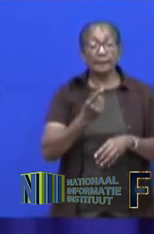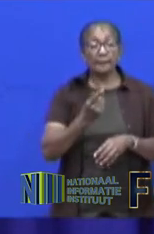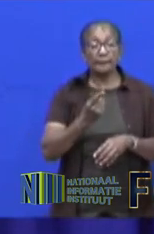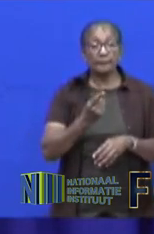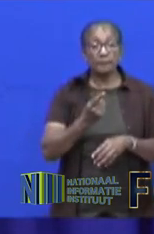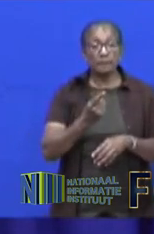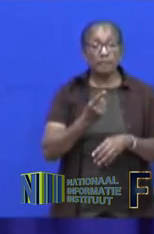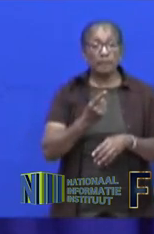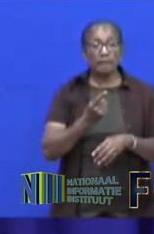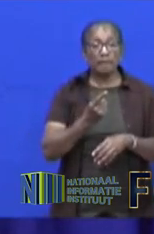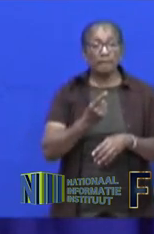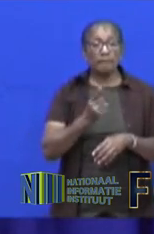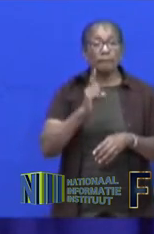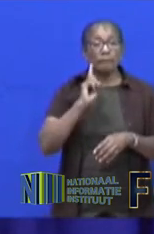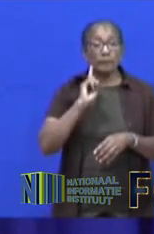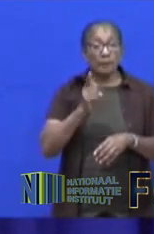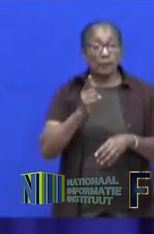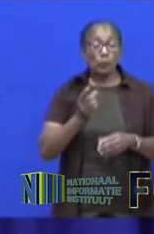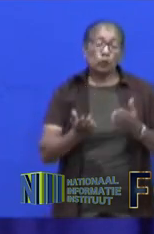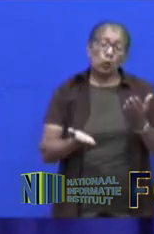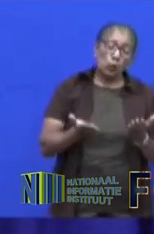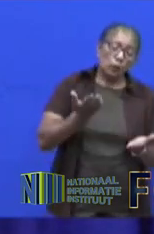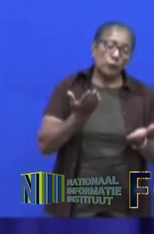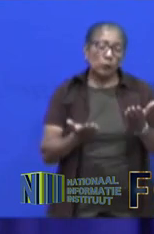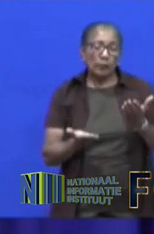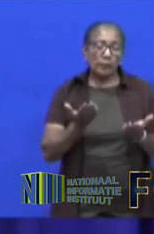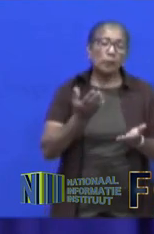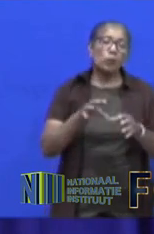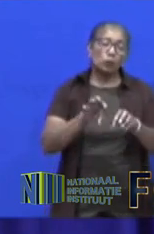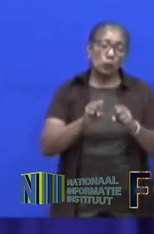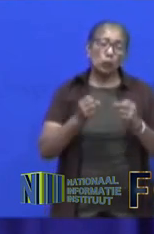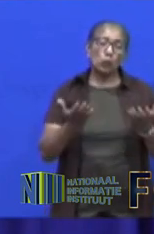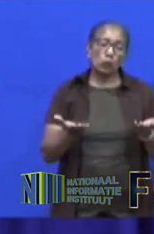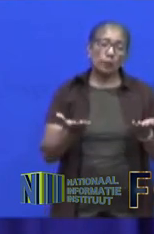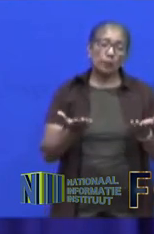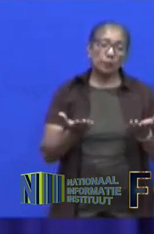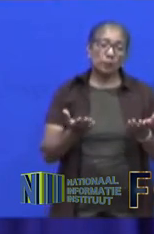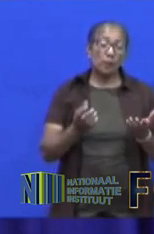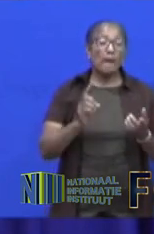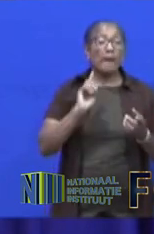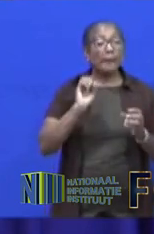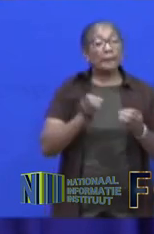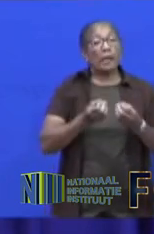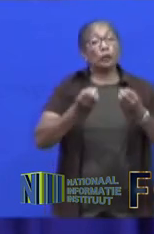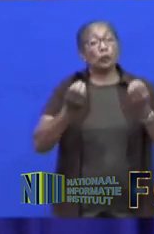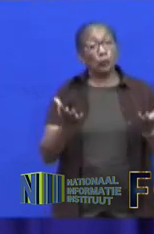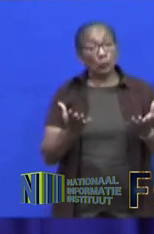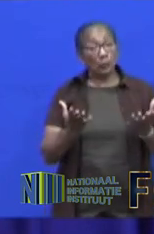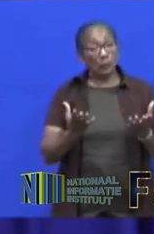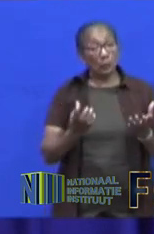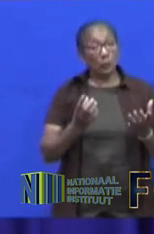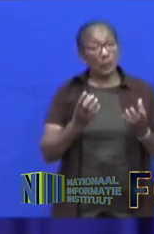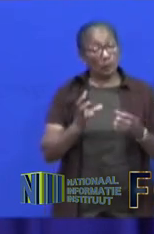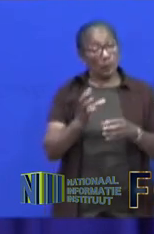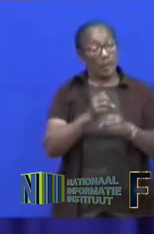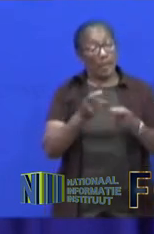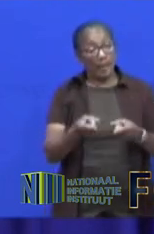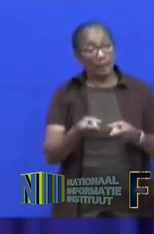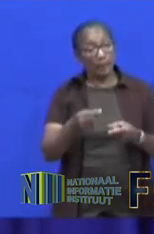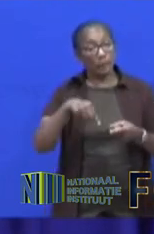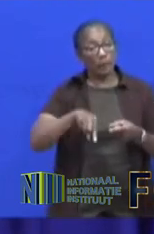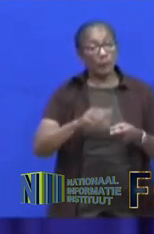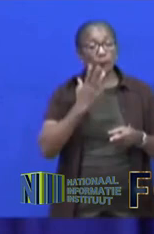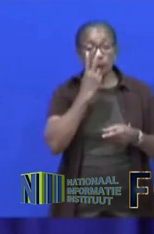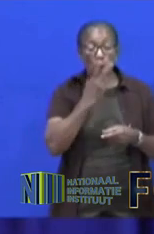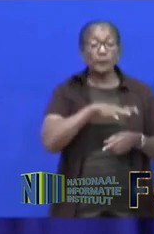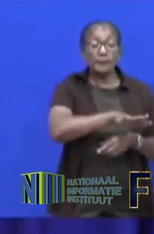dat dat in overweging wordt genomen. Maar natuurlijk proberen we te anticiperen op dat wat we op